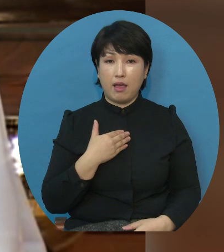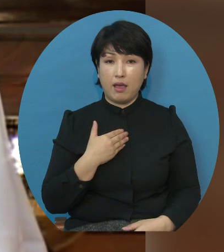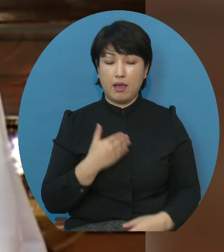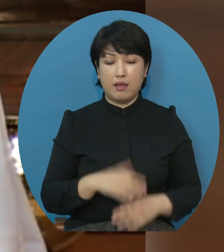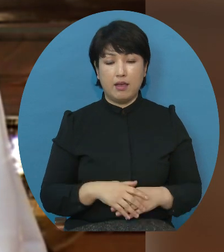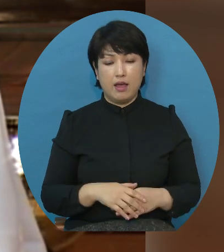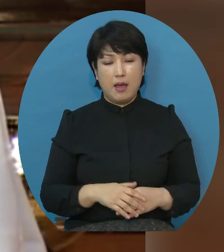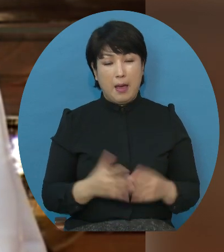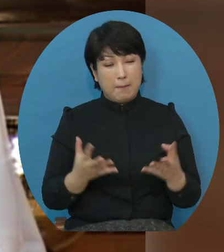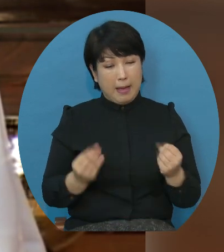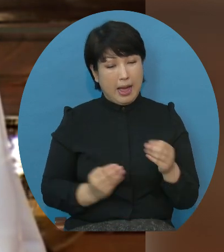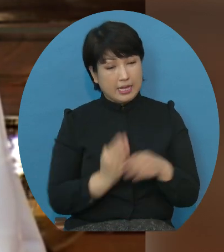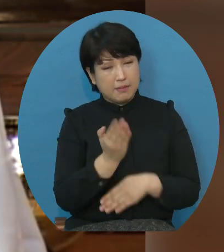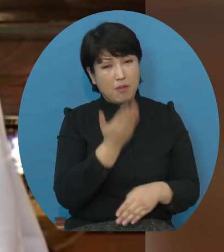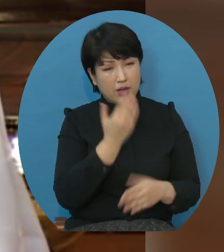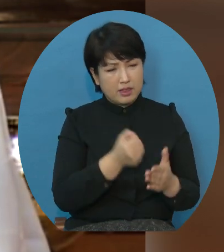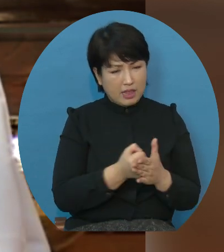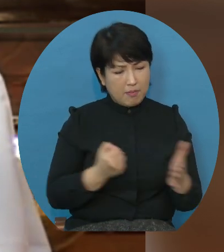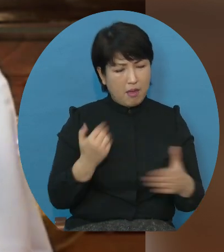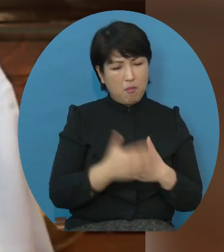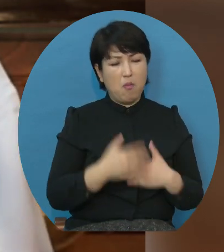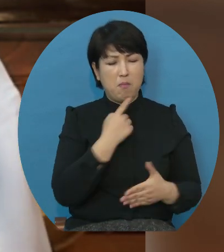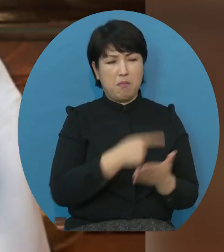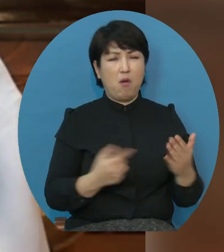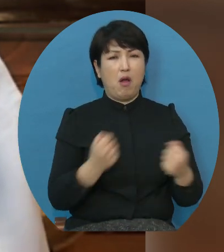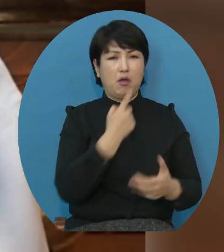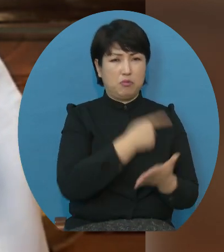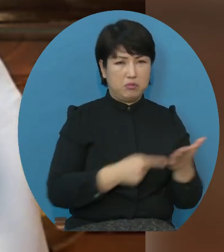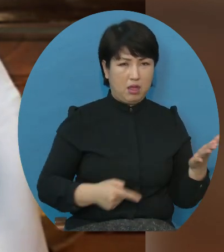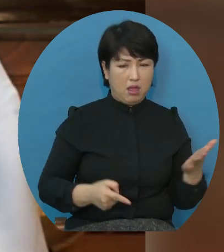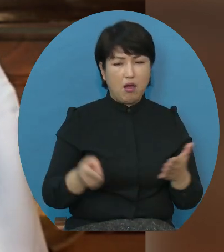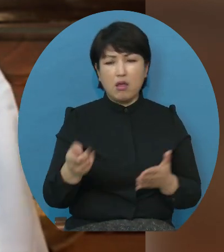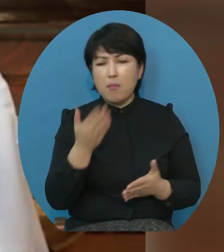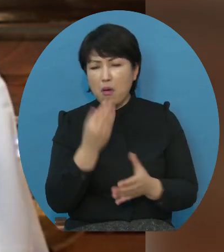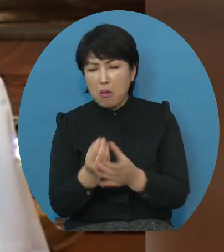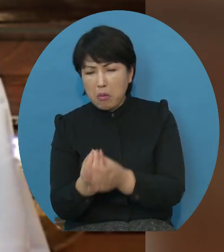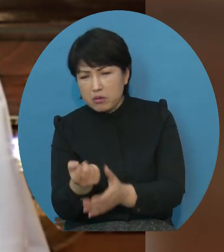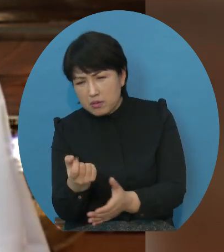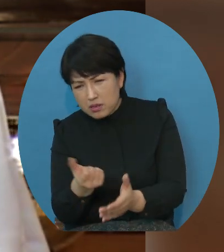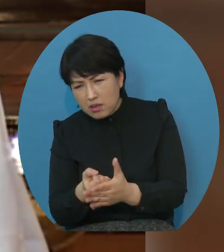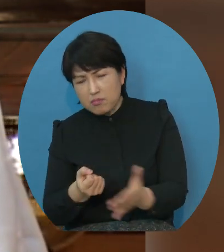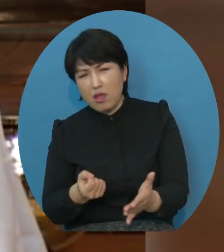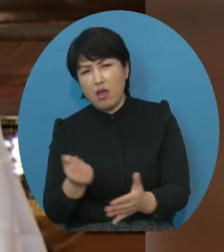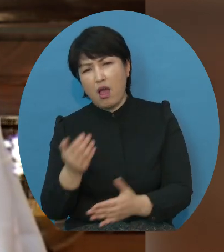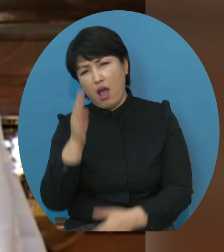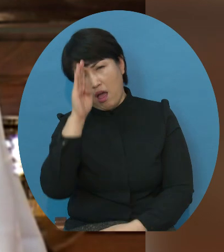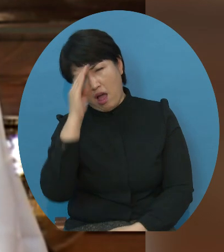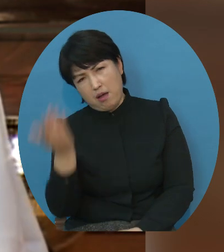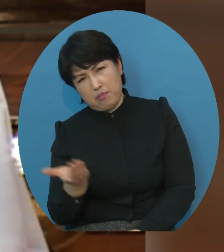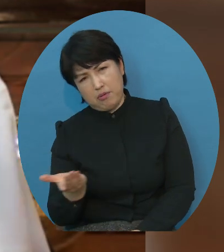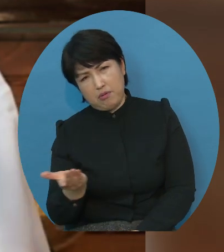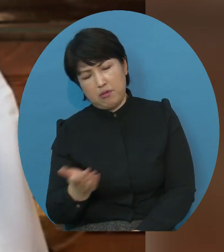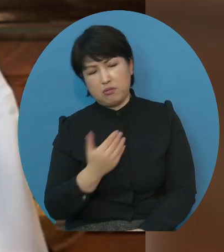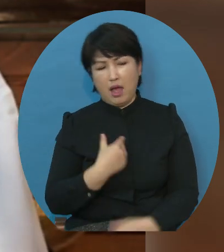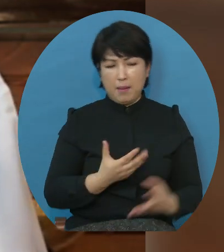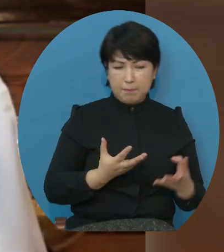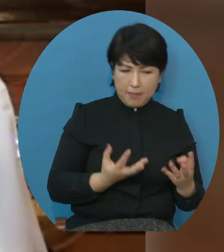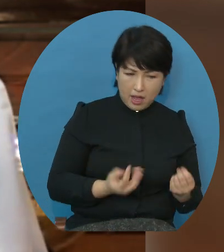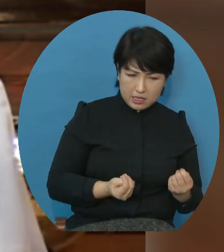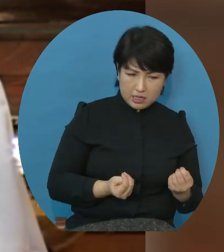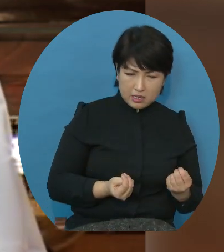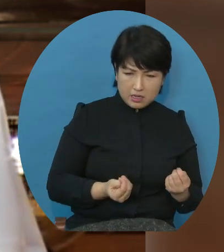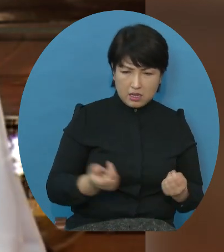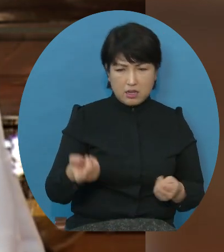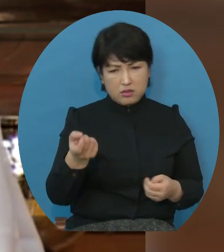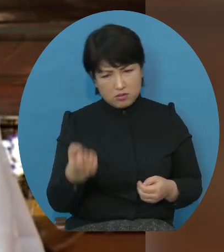나는 많이 먹어서 건강을 해치고 그대로 못 먹어서 건강을 해치는 데 나는 적게 먹어서 건강해 졌고 그걸 많이 먹어서 건강에